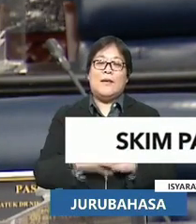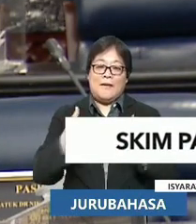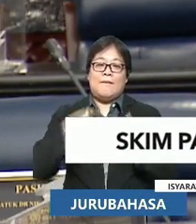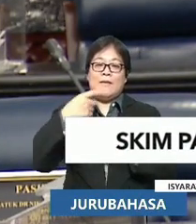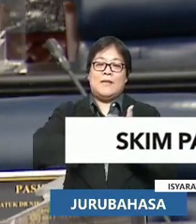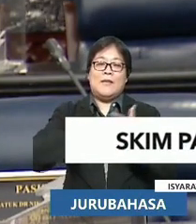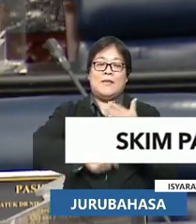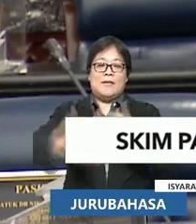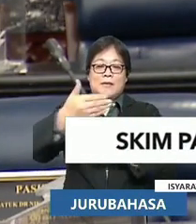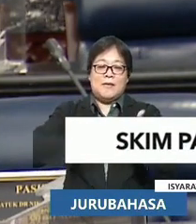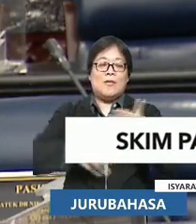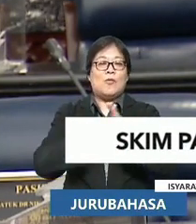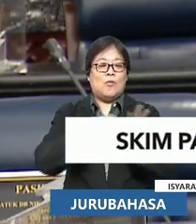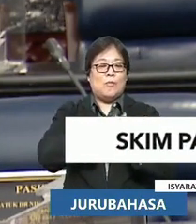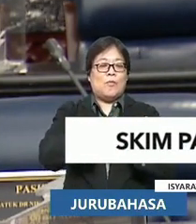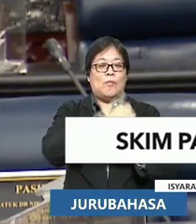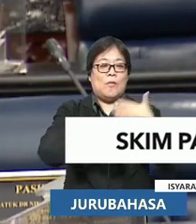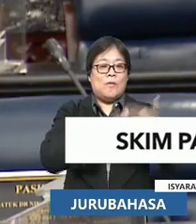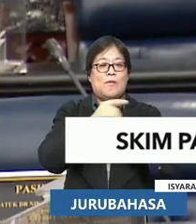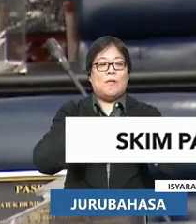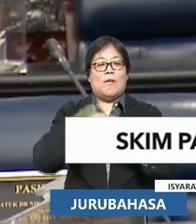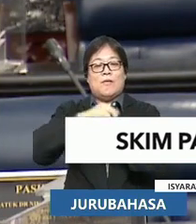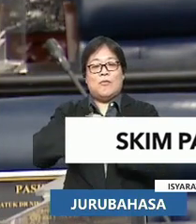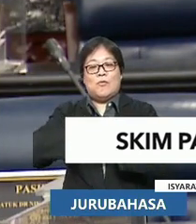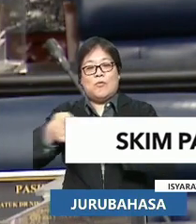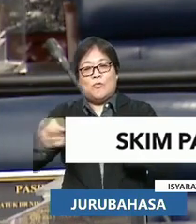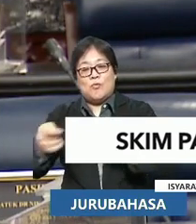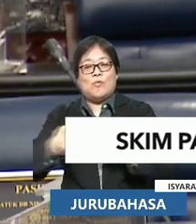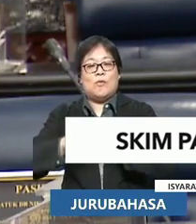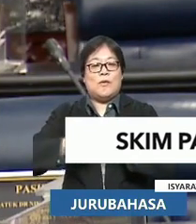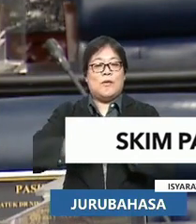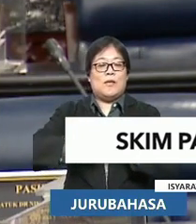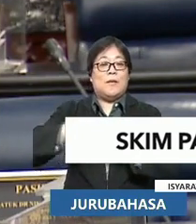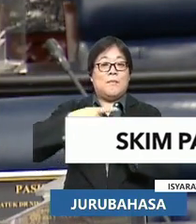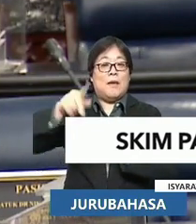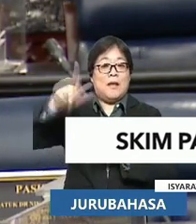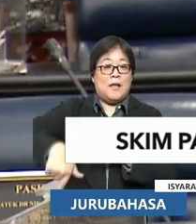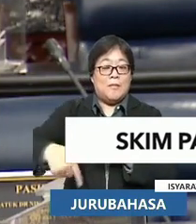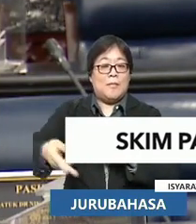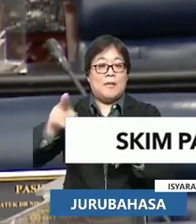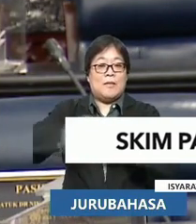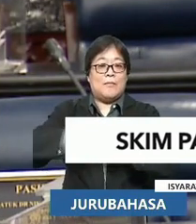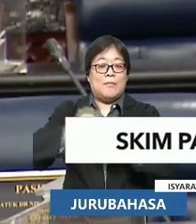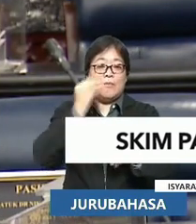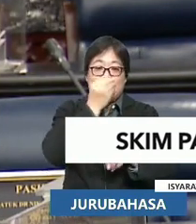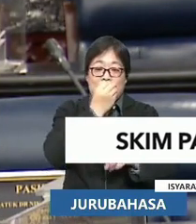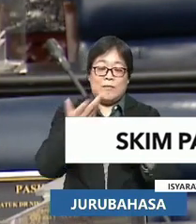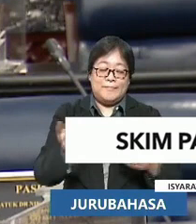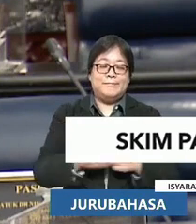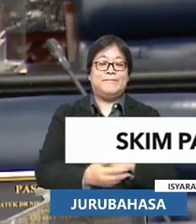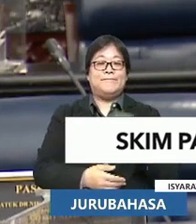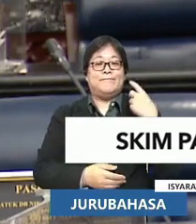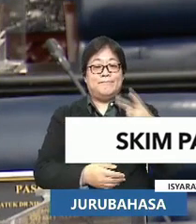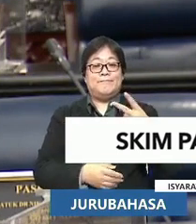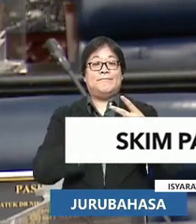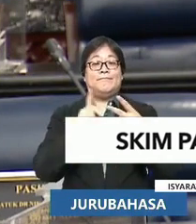cacat seperti Processing vc mission VN clickcash Lah kalau Kau lambat bayar dana kedua